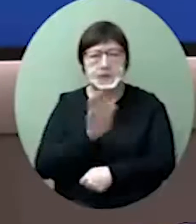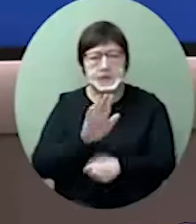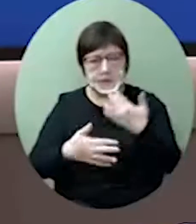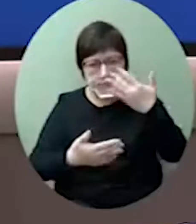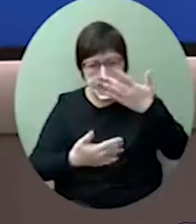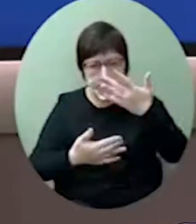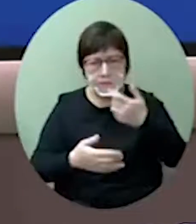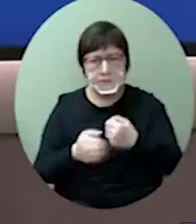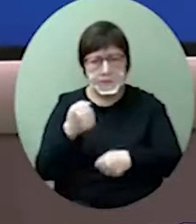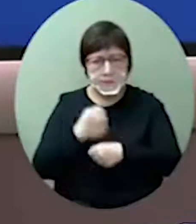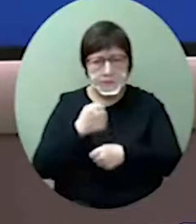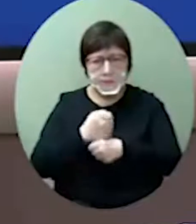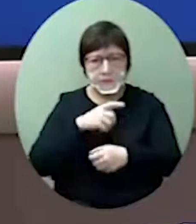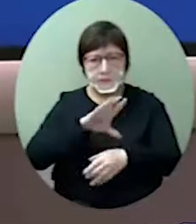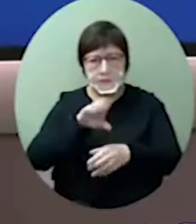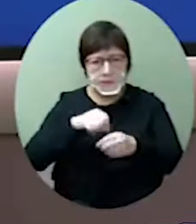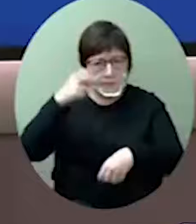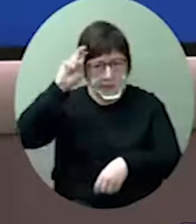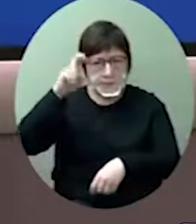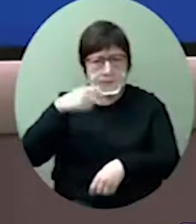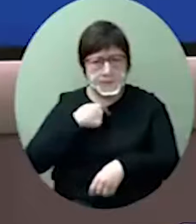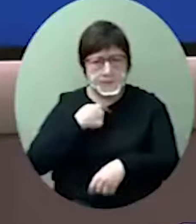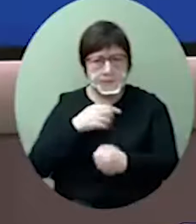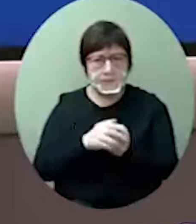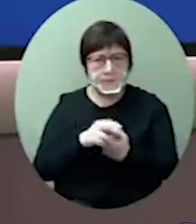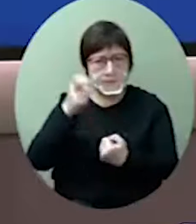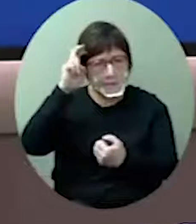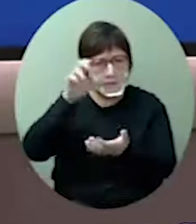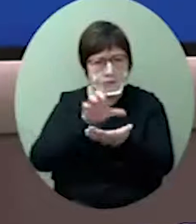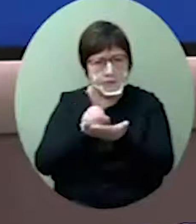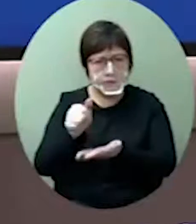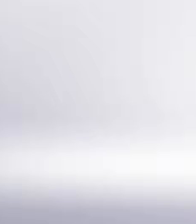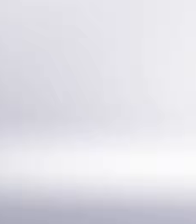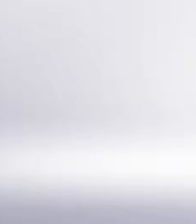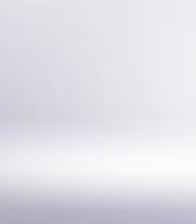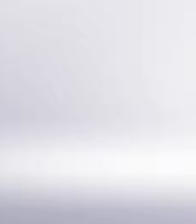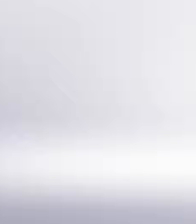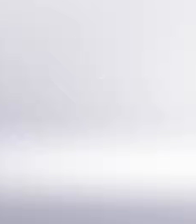去做咧？就要綜合考慮，亦都會考慮專家嘅意見。